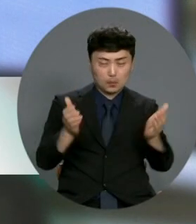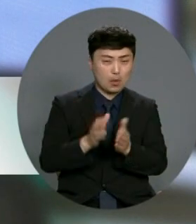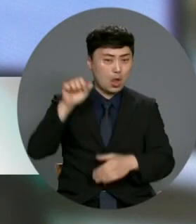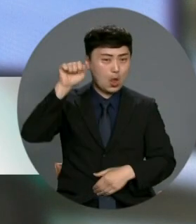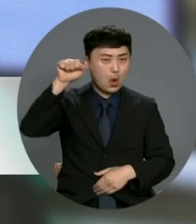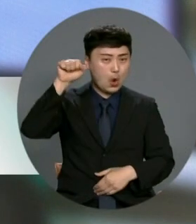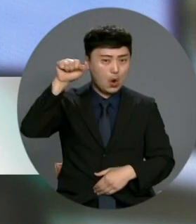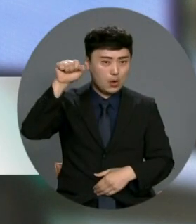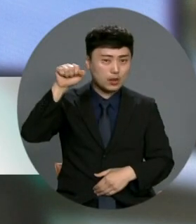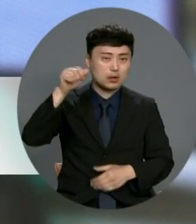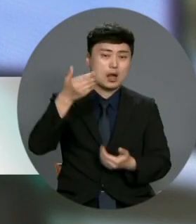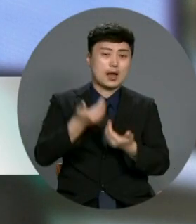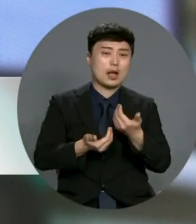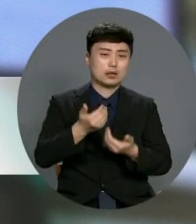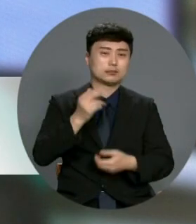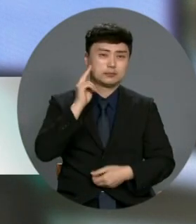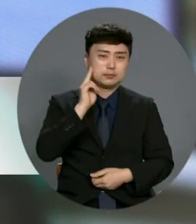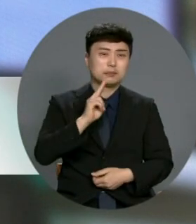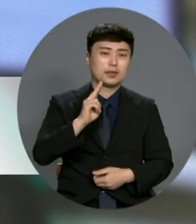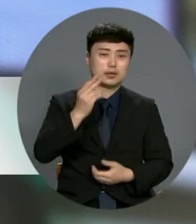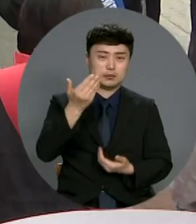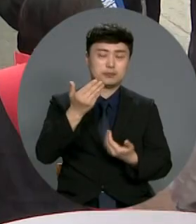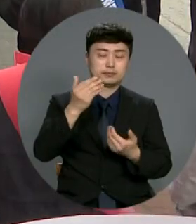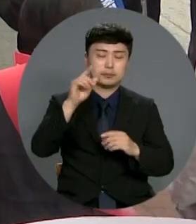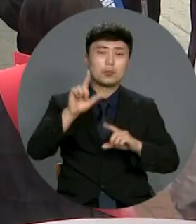깊어지고 있습니다. 김철우 기자입니다.